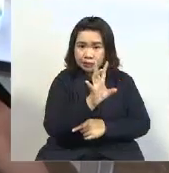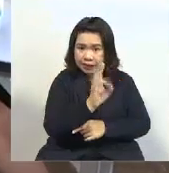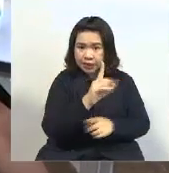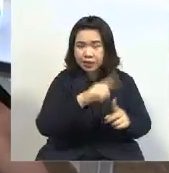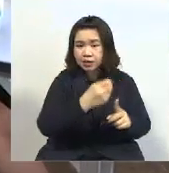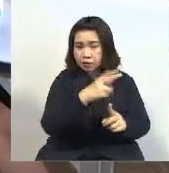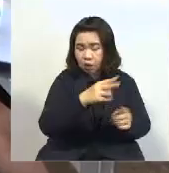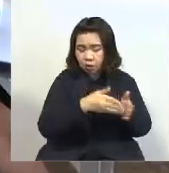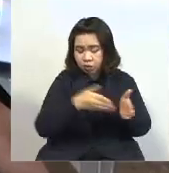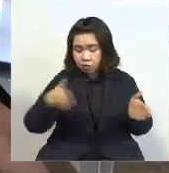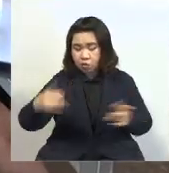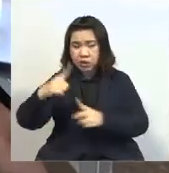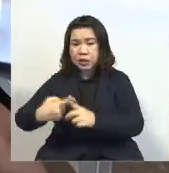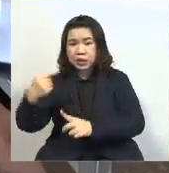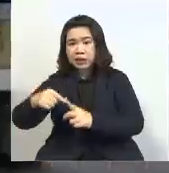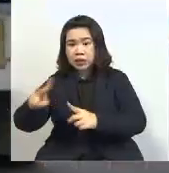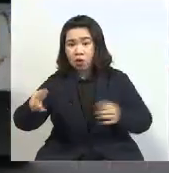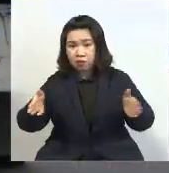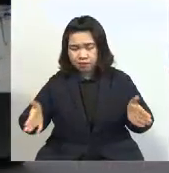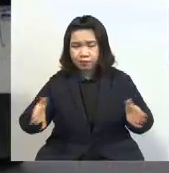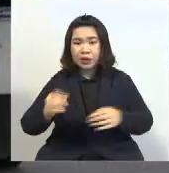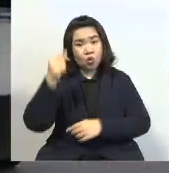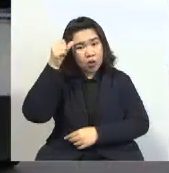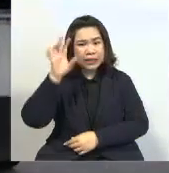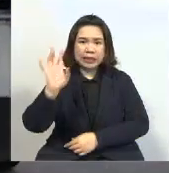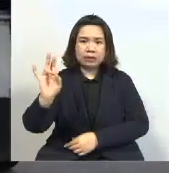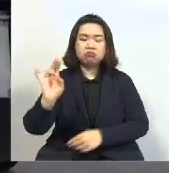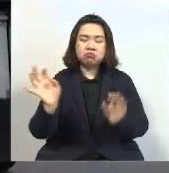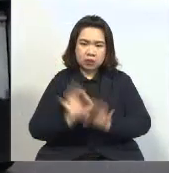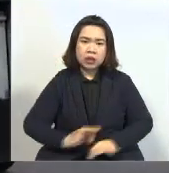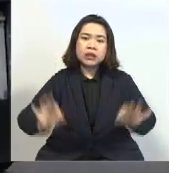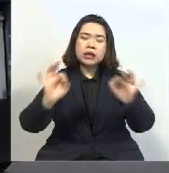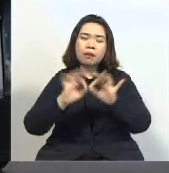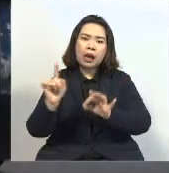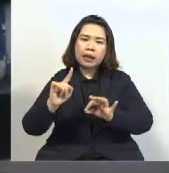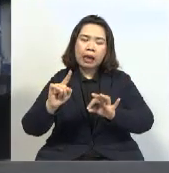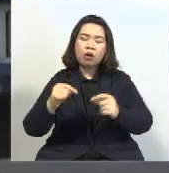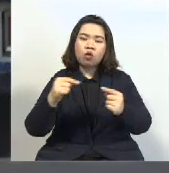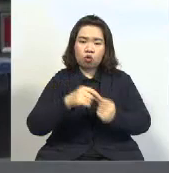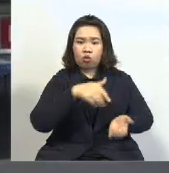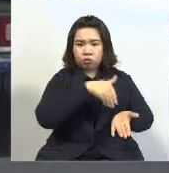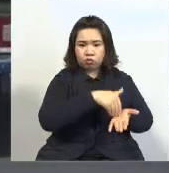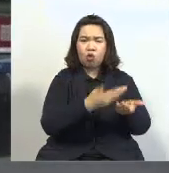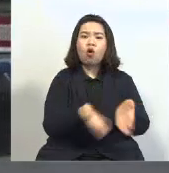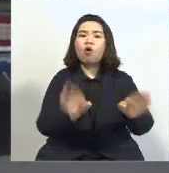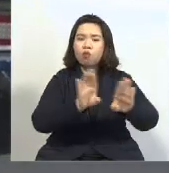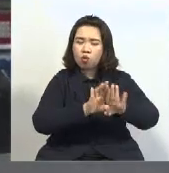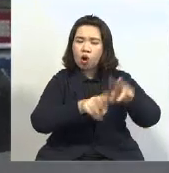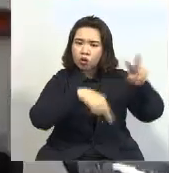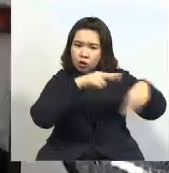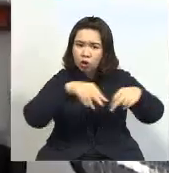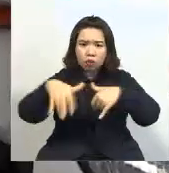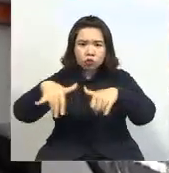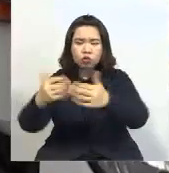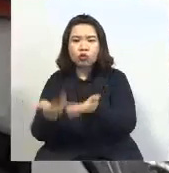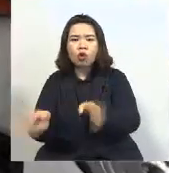มถึง2มกราคมค่ะปีนี้เขาให้ความสำคัญนะคะกับการจัดตั้งด่านครอบครัวด่านชุมชนให้